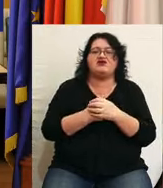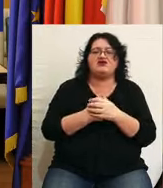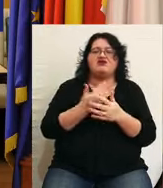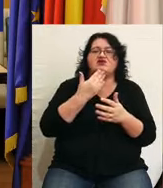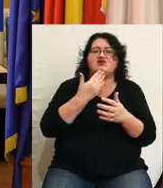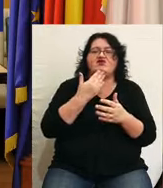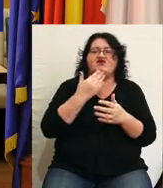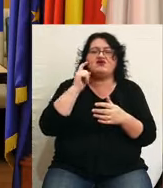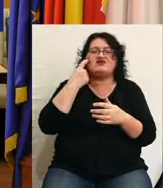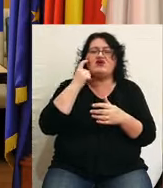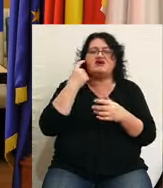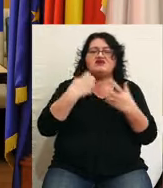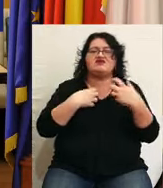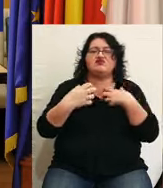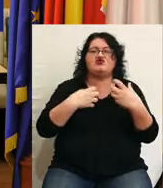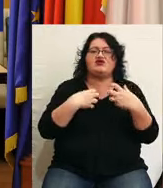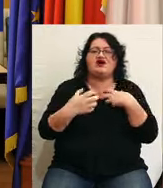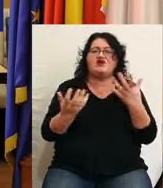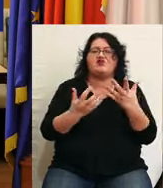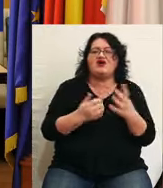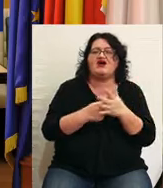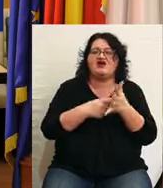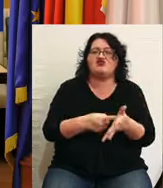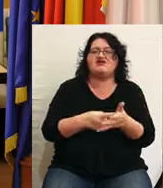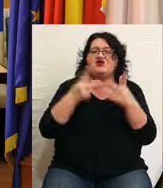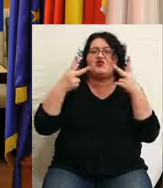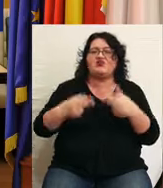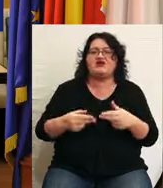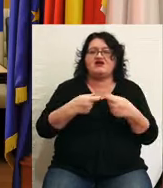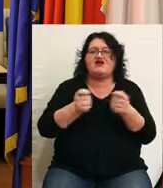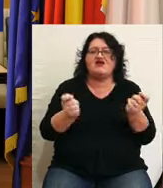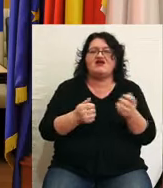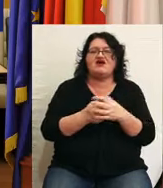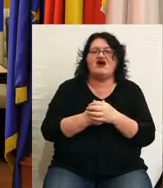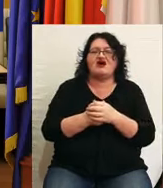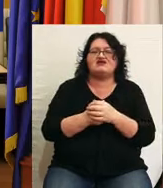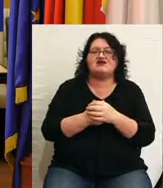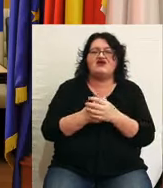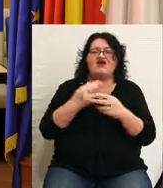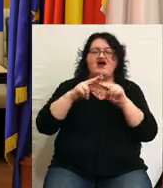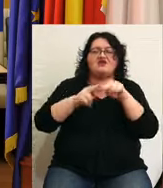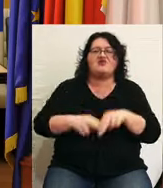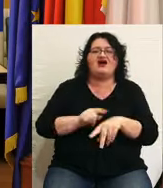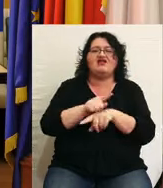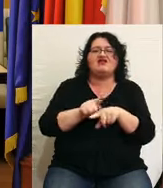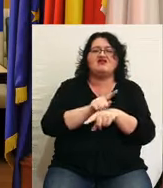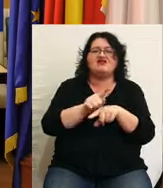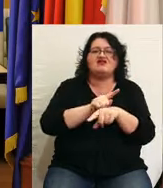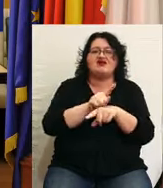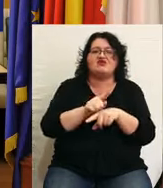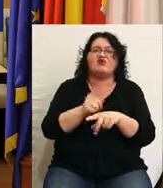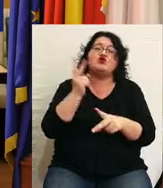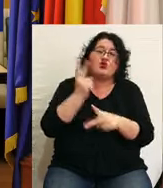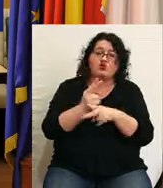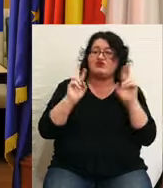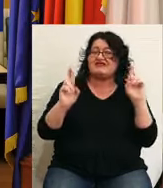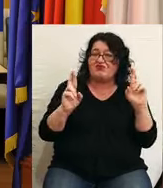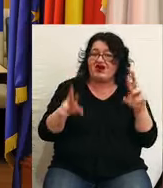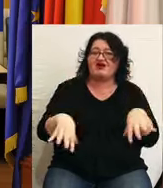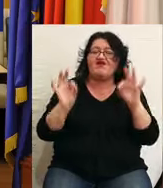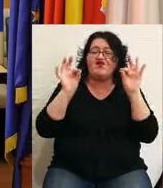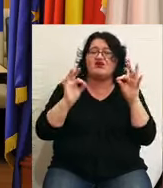vreau să mă gândesc la un scenariu în care această sistare de gaz va persista în timp. Eu totuși sper că vom